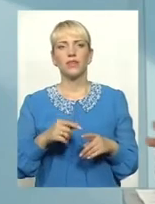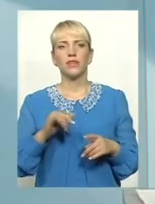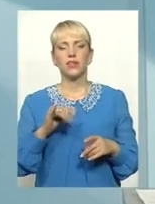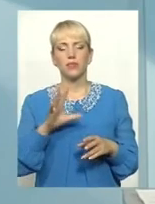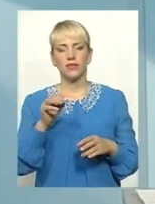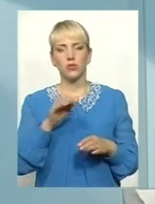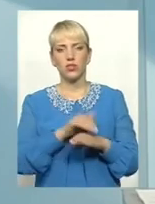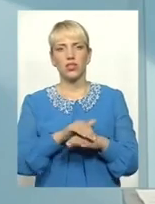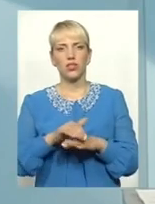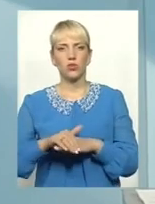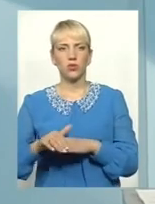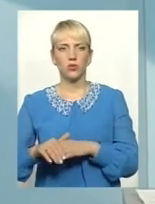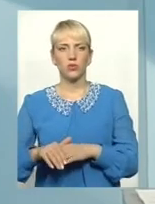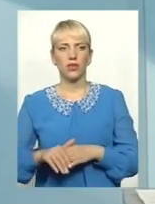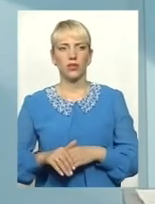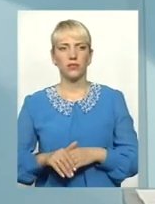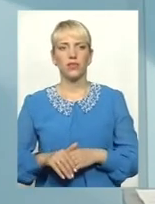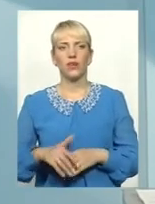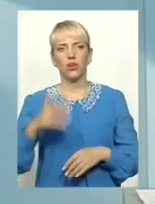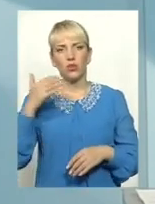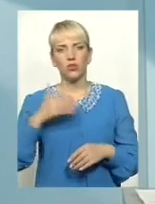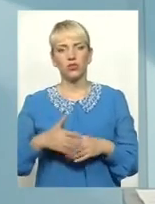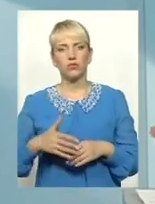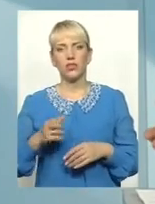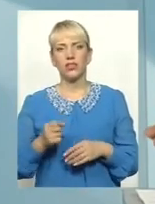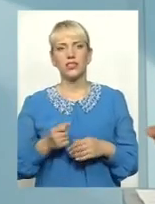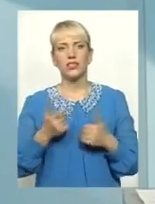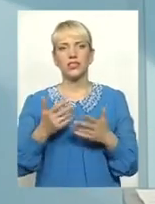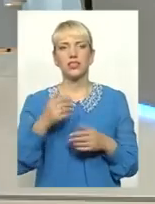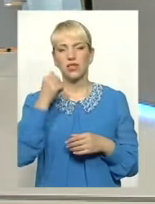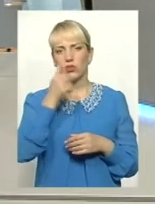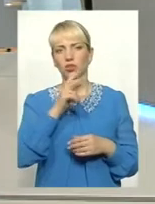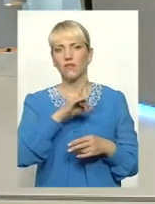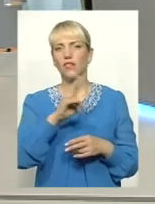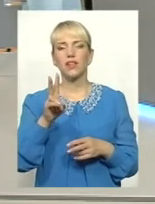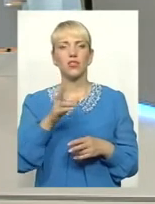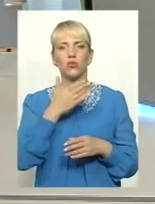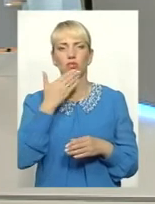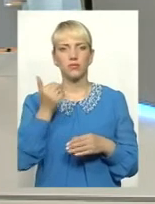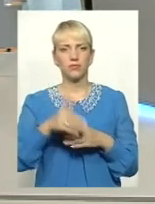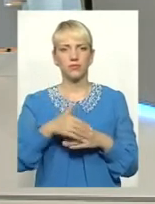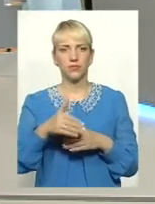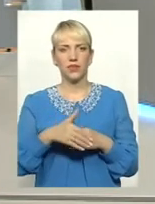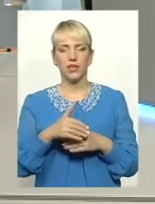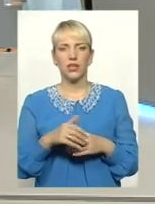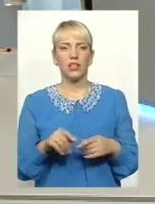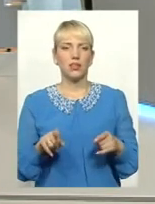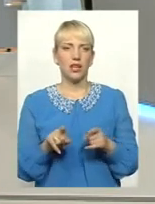ми зафактували. Розумієте, за стільки років ніхто не постраждав. За така безкарність, за оце